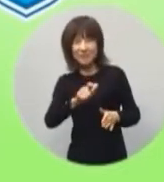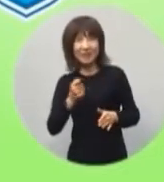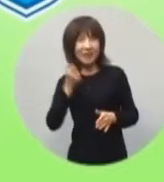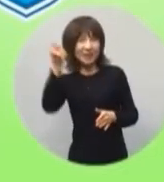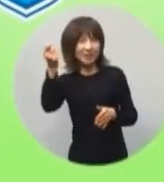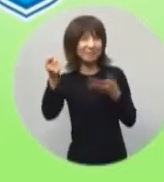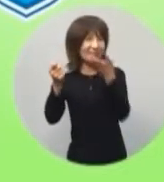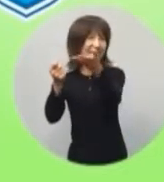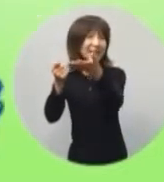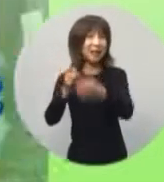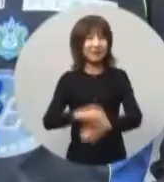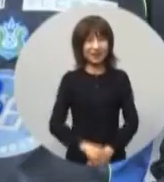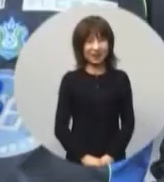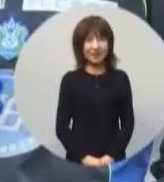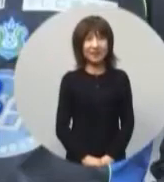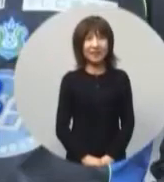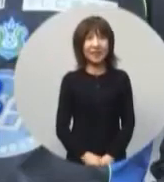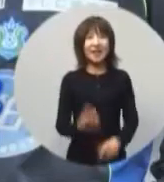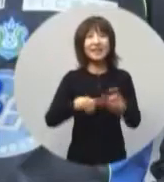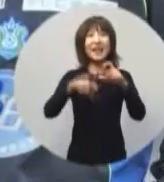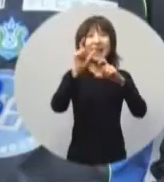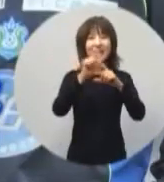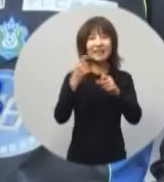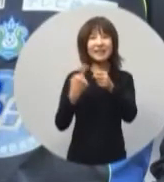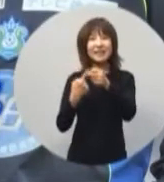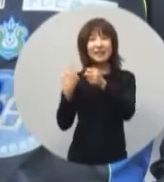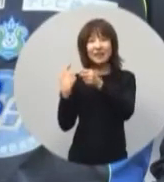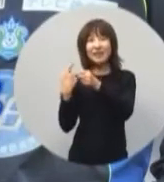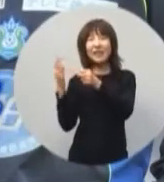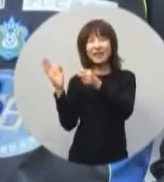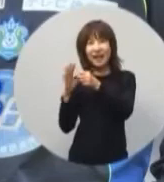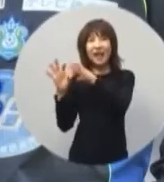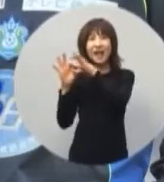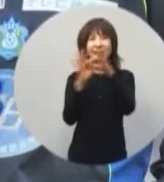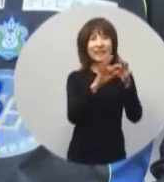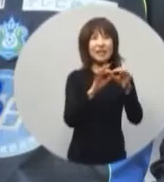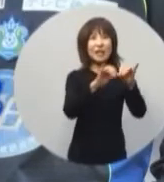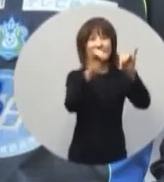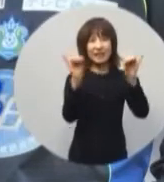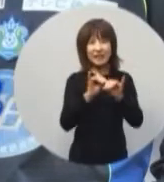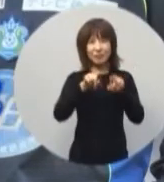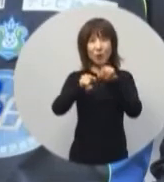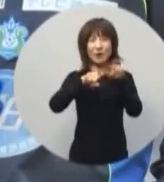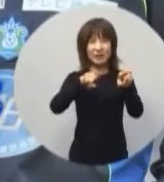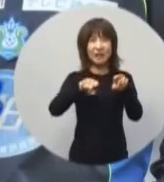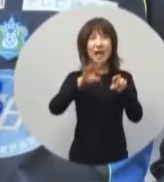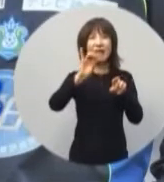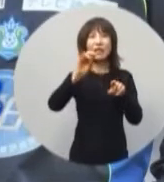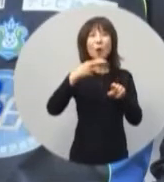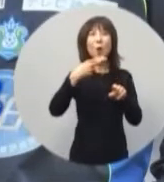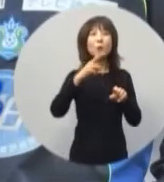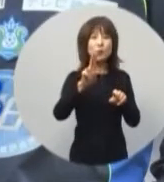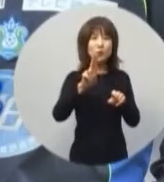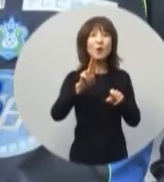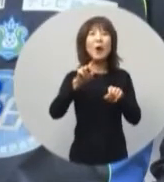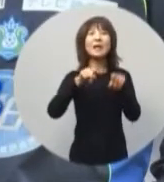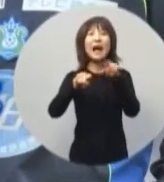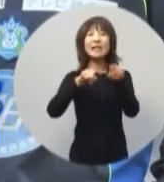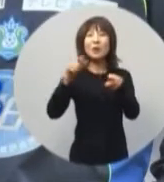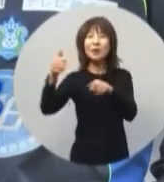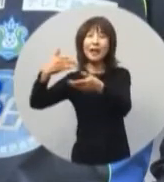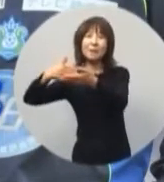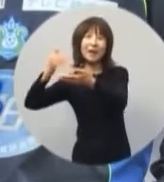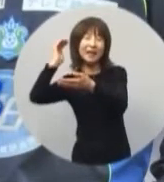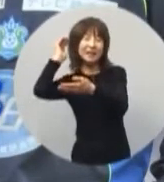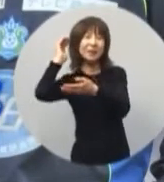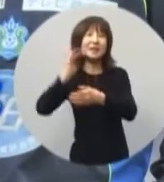インタビュ ー。さらに昨シーズンから引き続きチームを指揮する張キジェ監督からもお話を伺